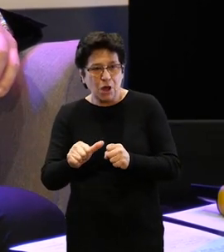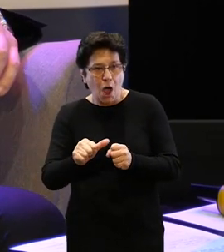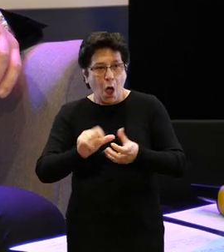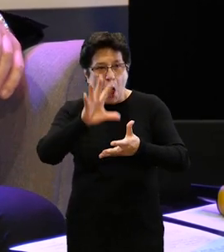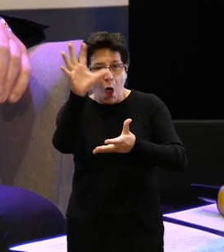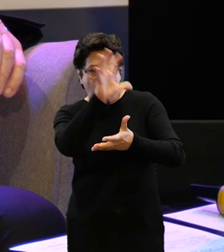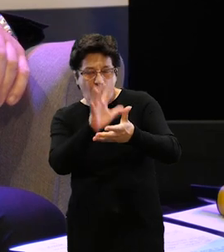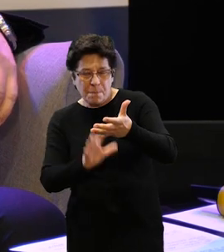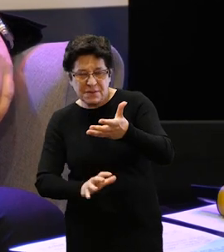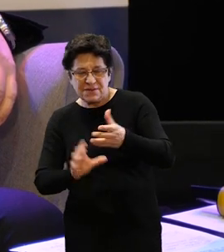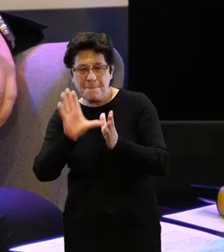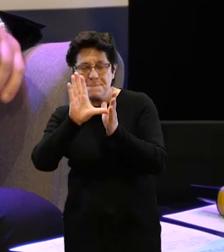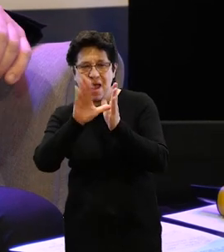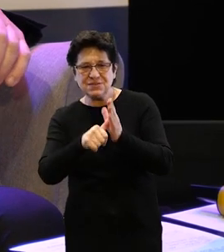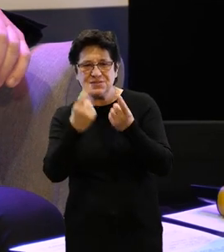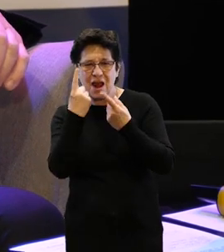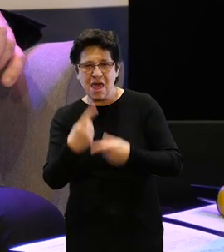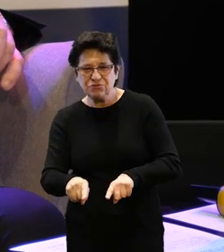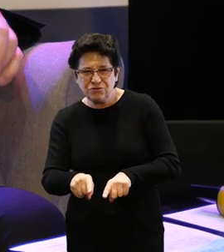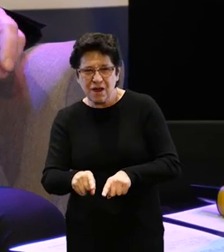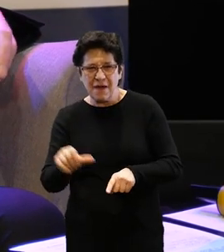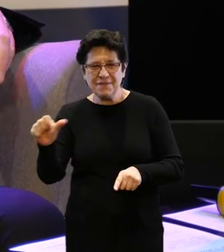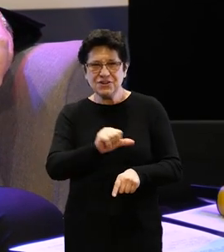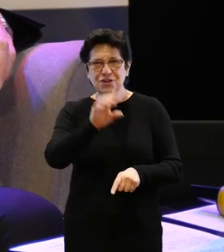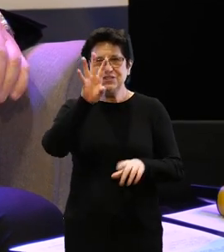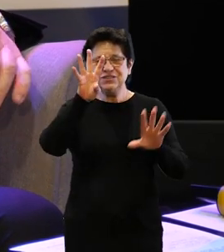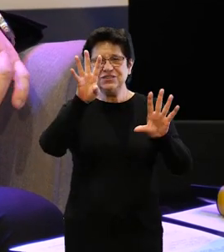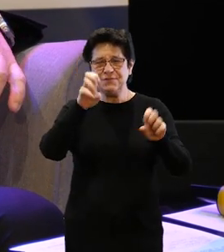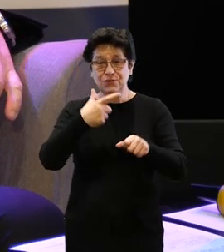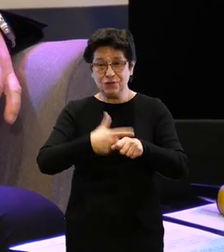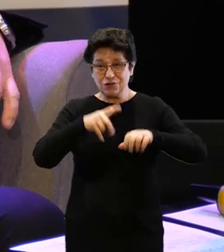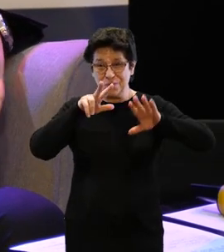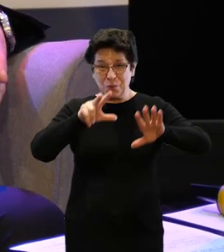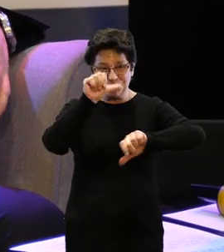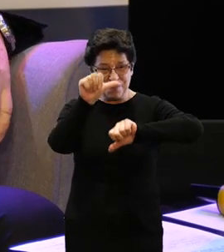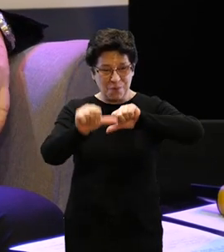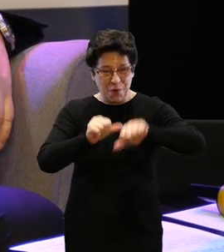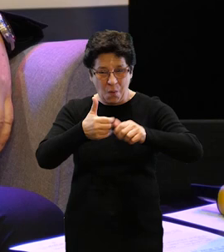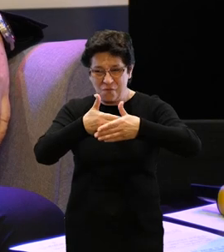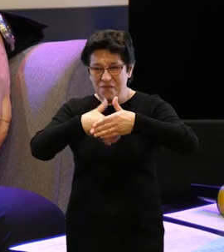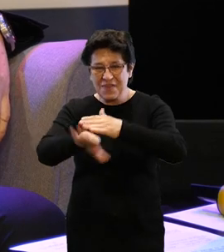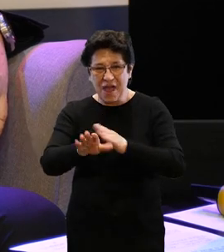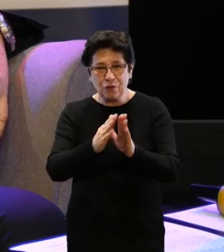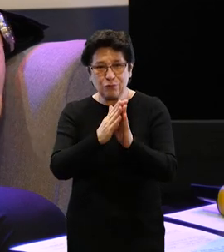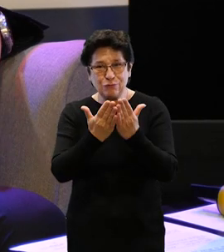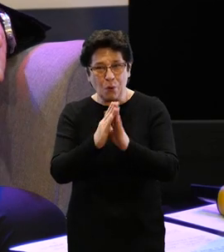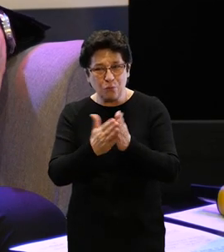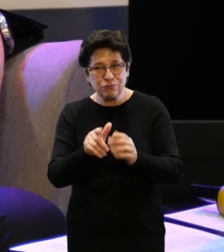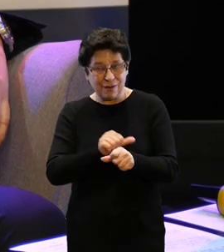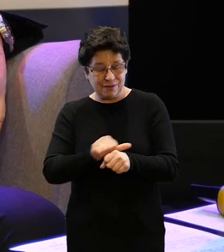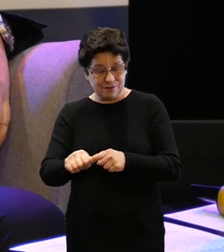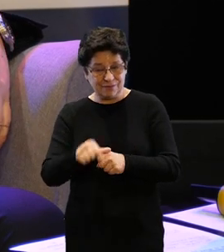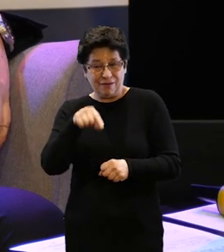Leszna który został wydany w 1928 roku i do dzisiaj jest on bardzo często Cytowany